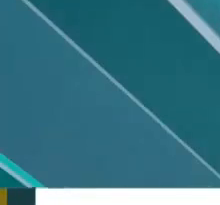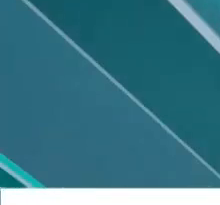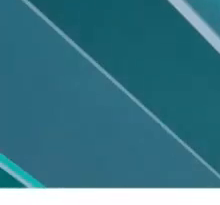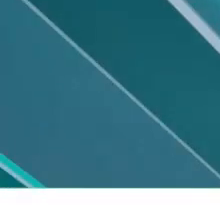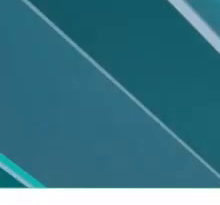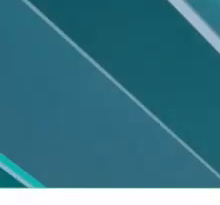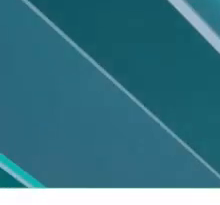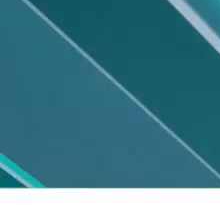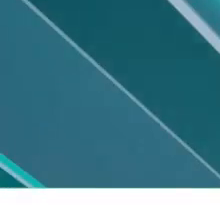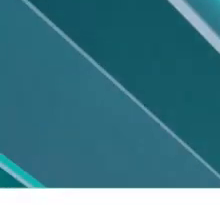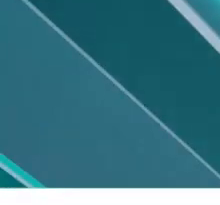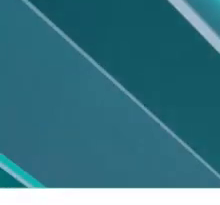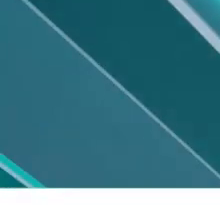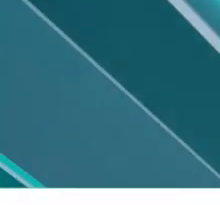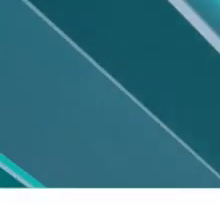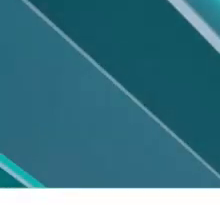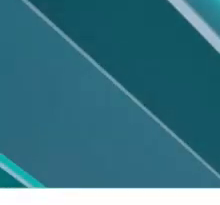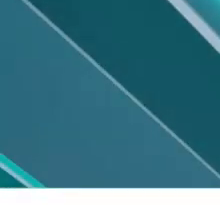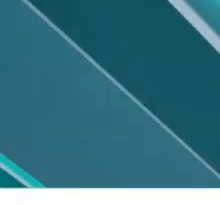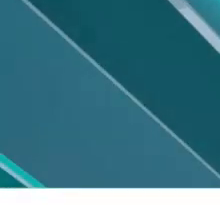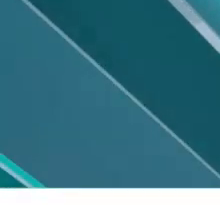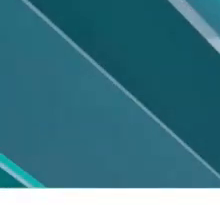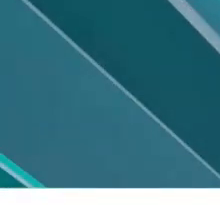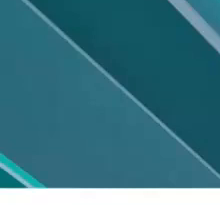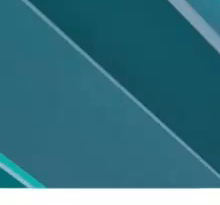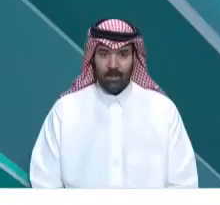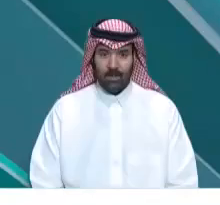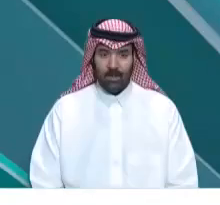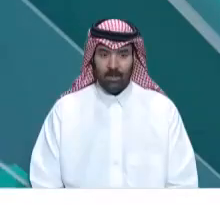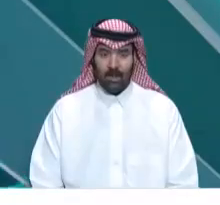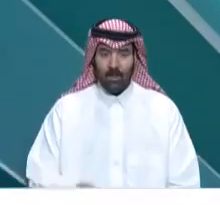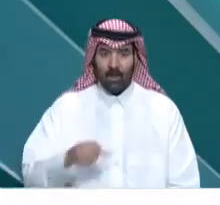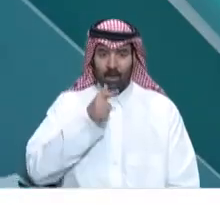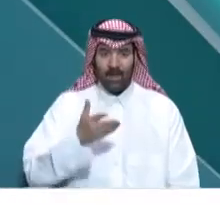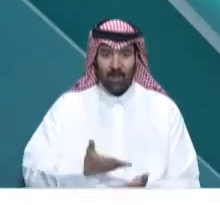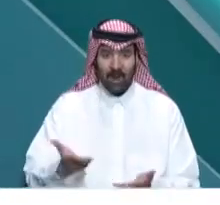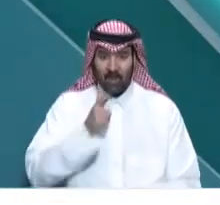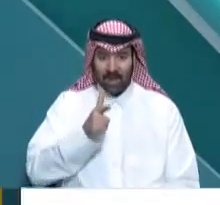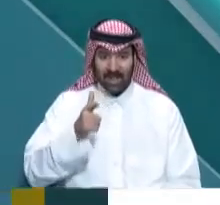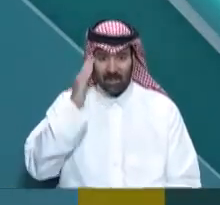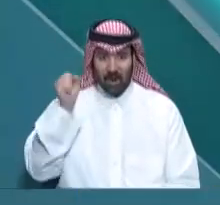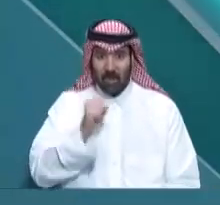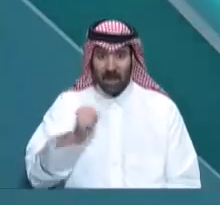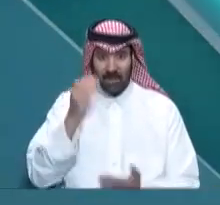الملك يهنئ المسلمين بحلول عيد الفطر المبارك، داعيا الله أن يعيده على الجميع باليمن والبركات.